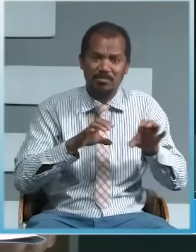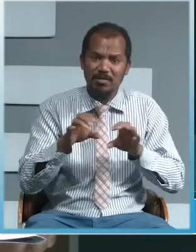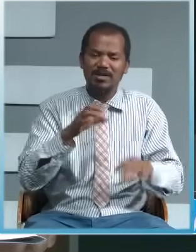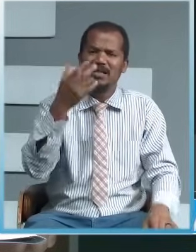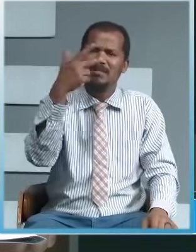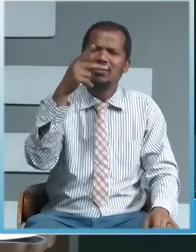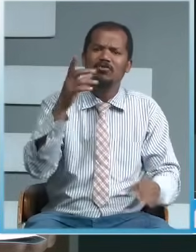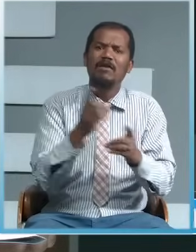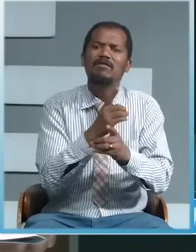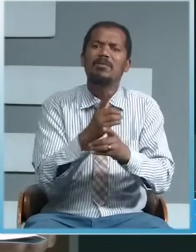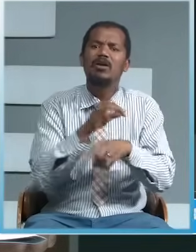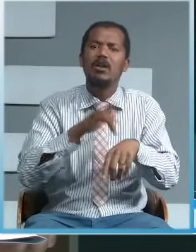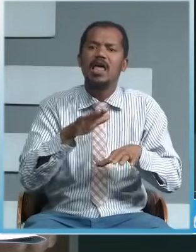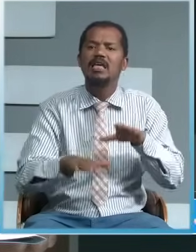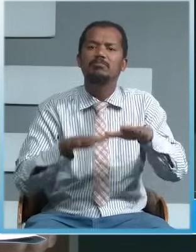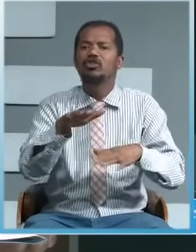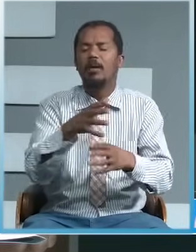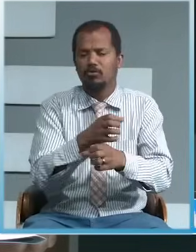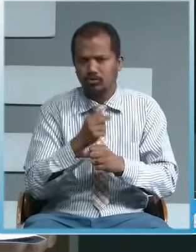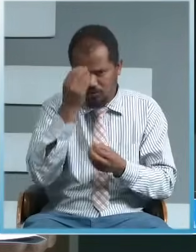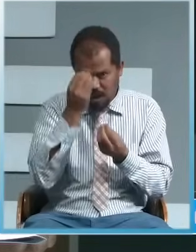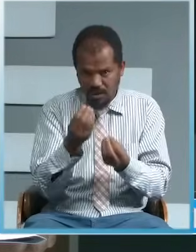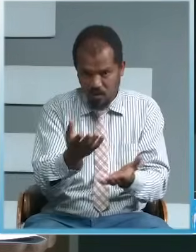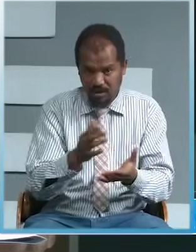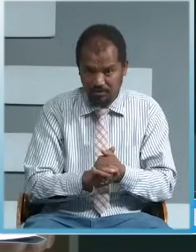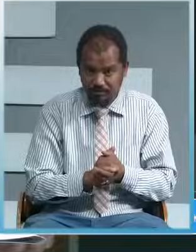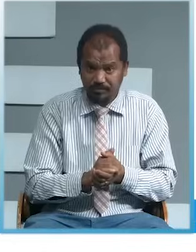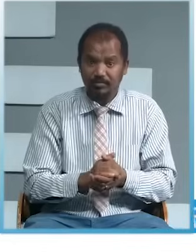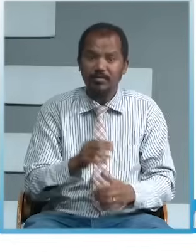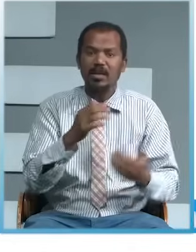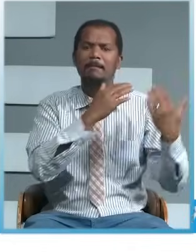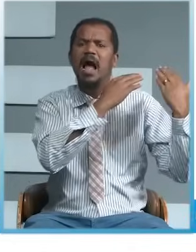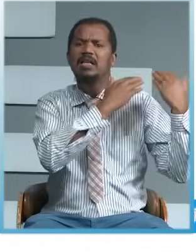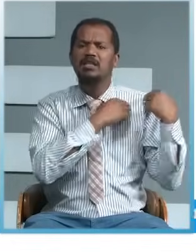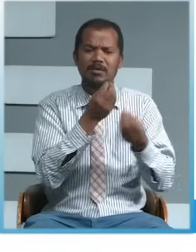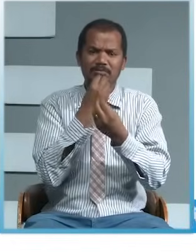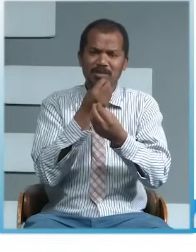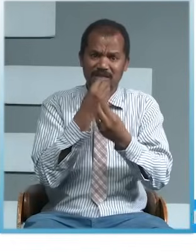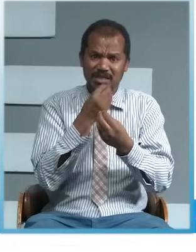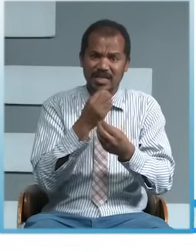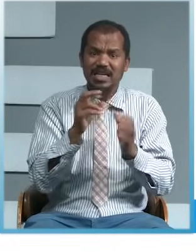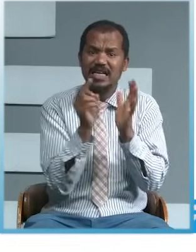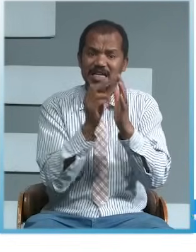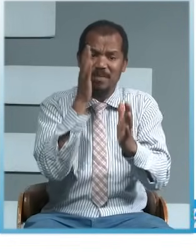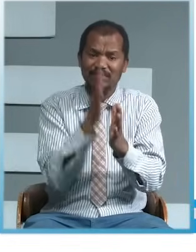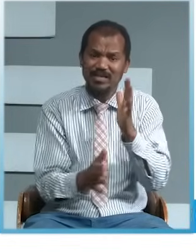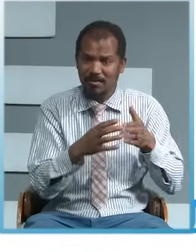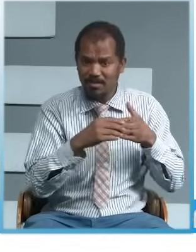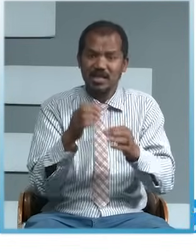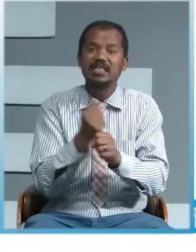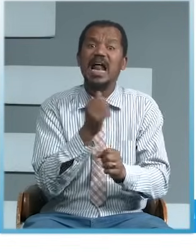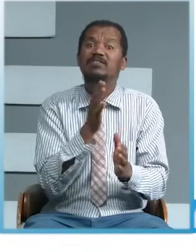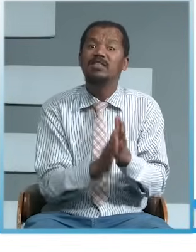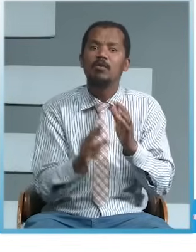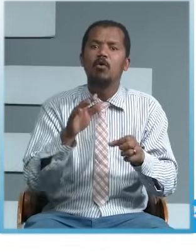ቁጥጥር በማድረግ በ13 ፋብሪካዎች ላይ እርምጃ መውሰዱን አስታወቀ። የባለስልጣኑ ምግብ ኢንስፔክሽንና ሕግ ማስፈጸም